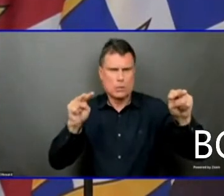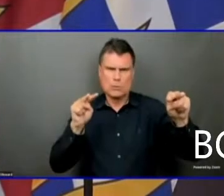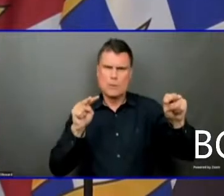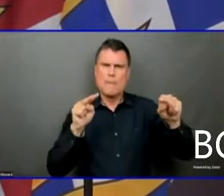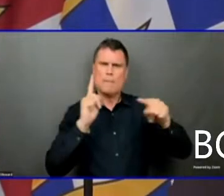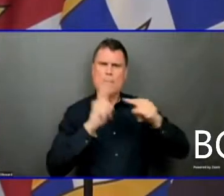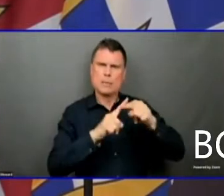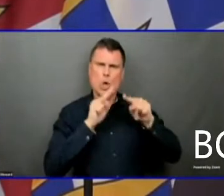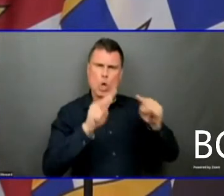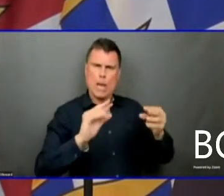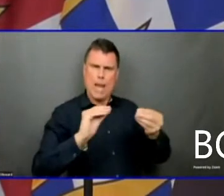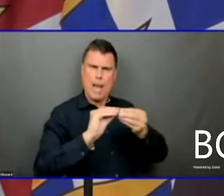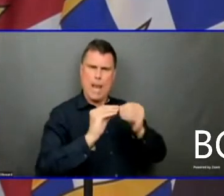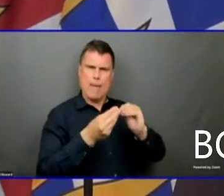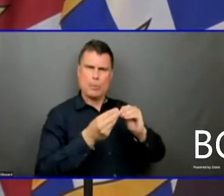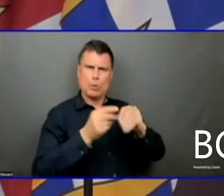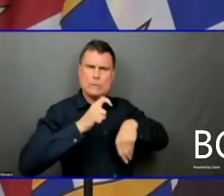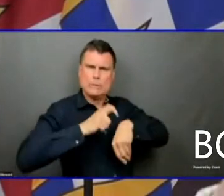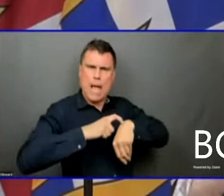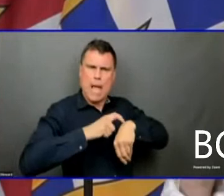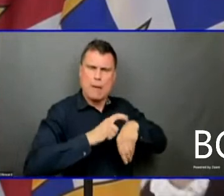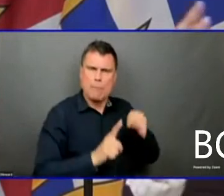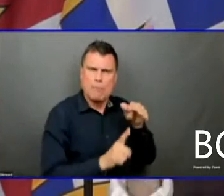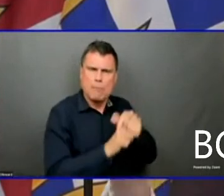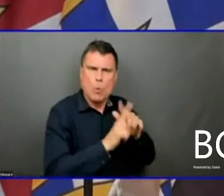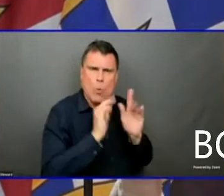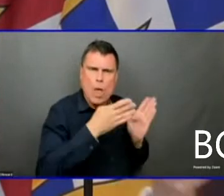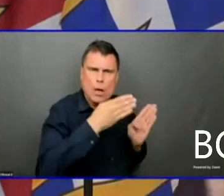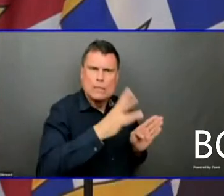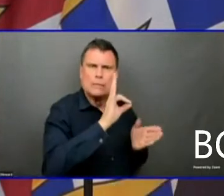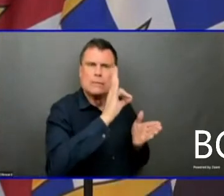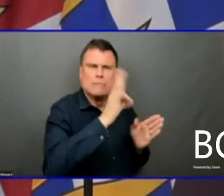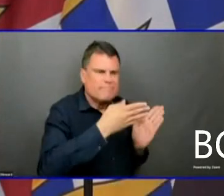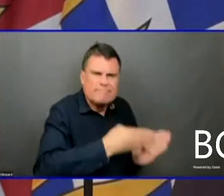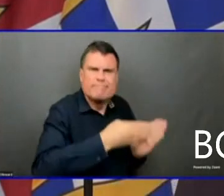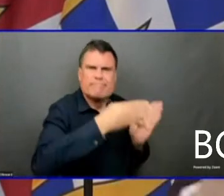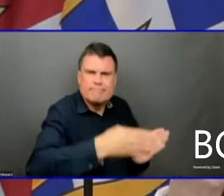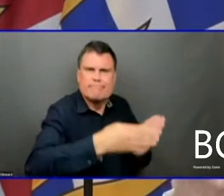我们每天都在回顾看这个社区的病毒传播。